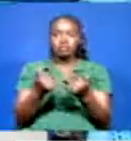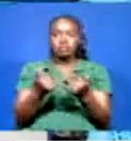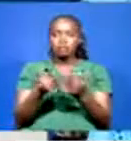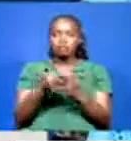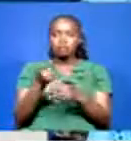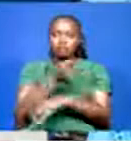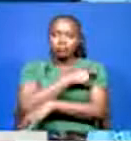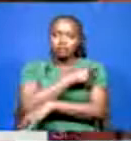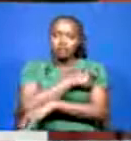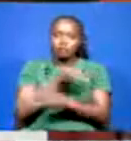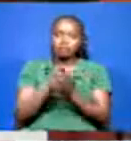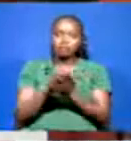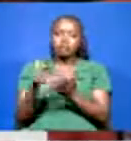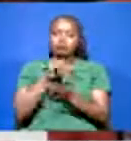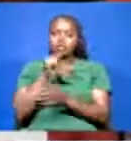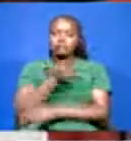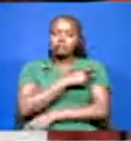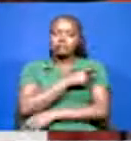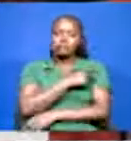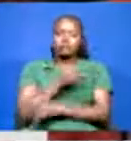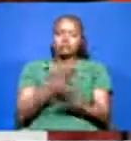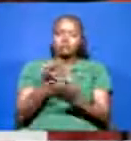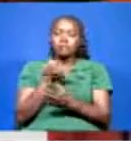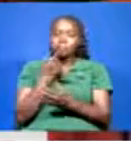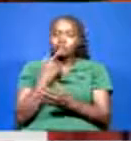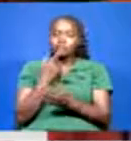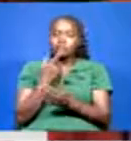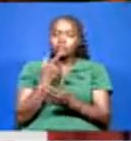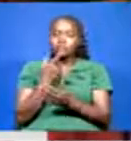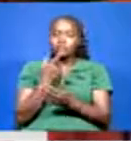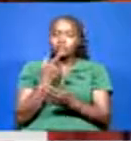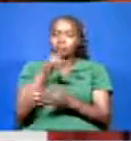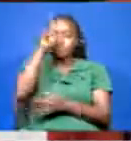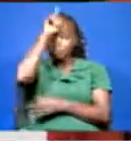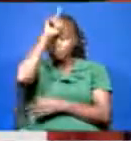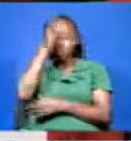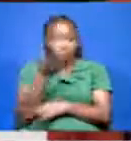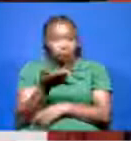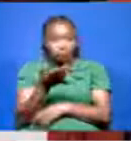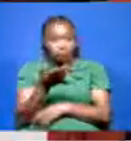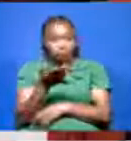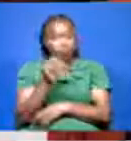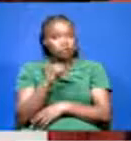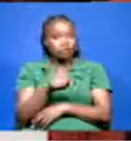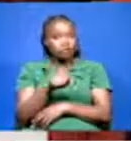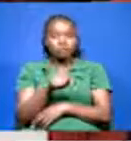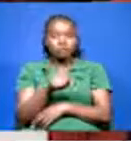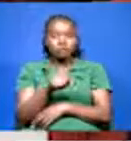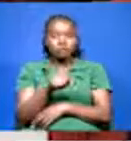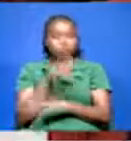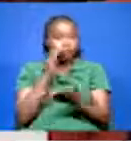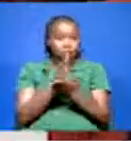and non-pharmaceuticals. Sasa hii madawa yiko kwa hizi villages? Eh? Si imekuja?